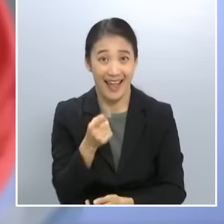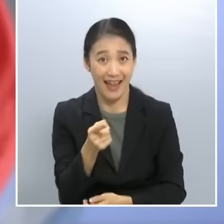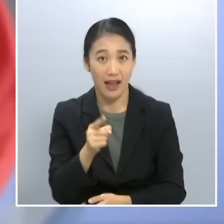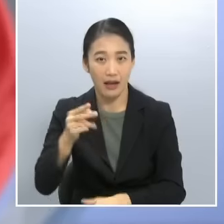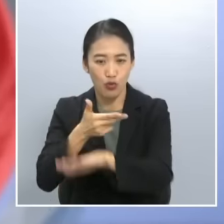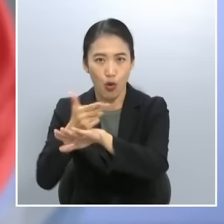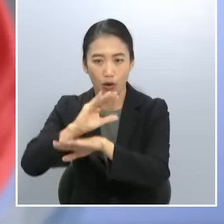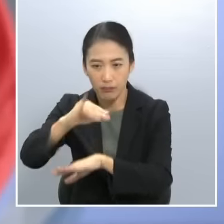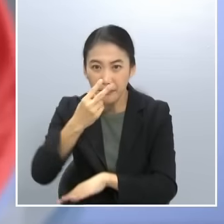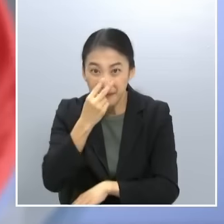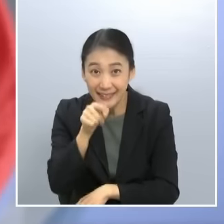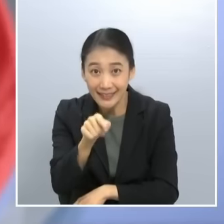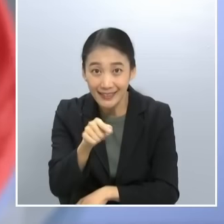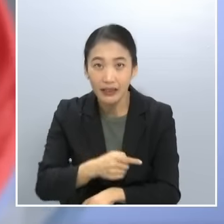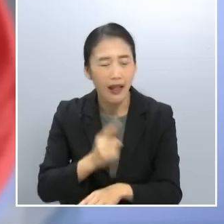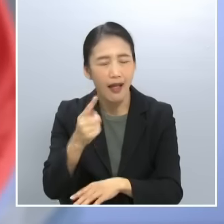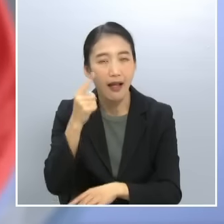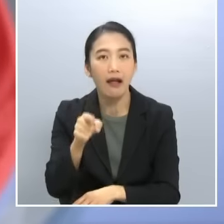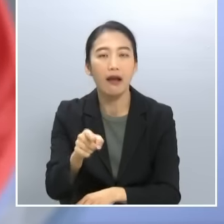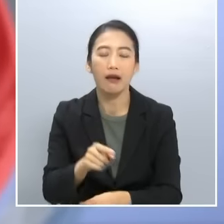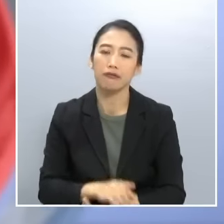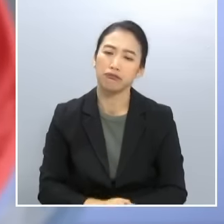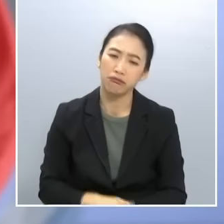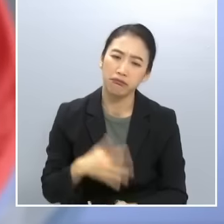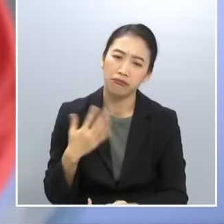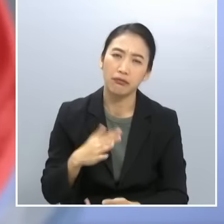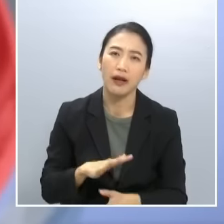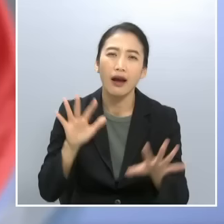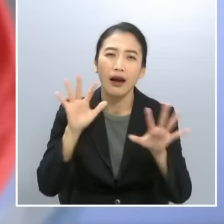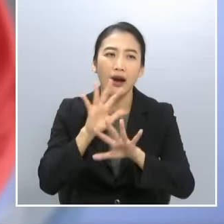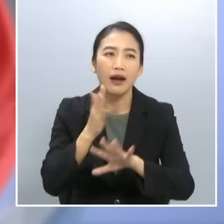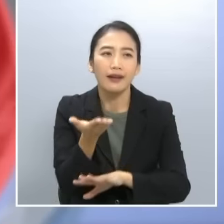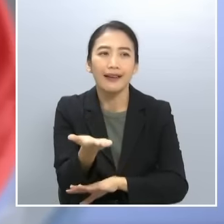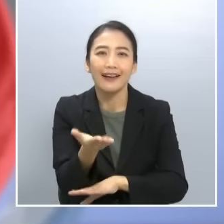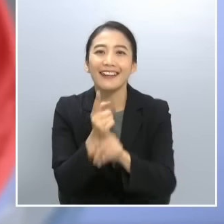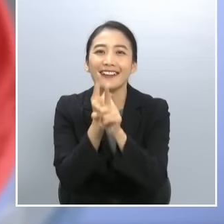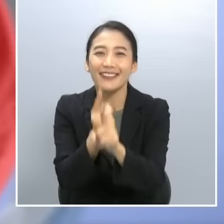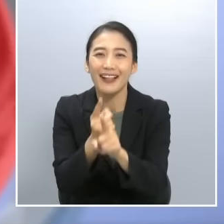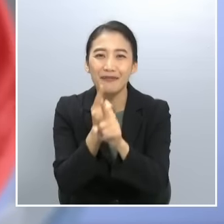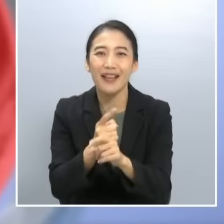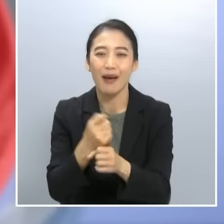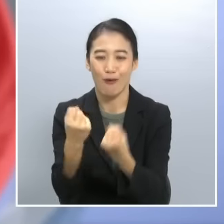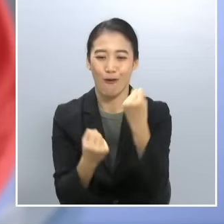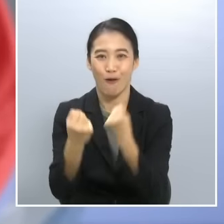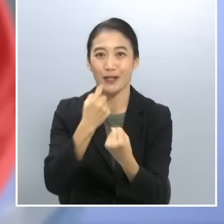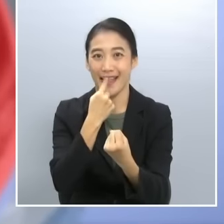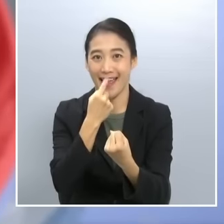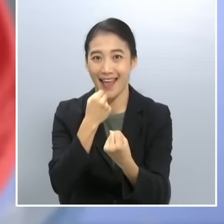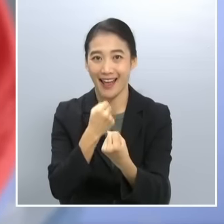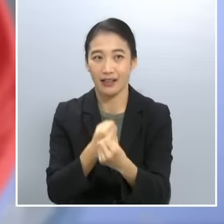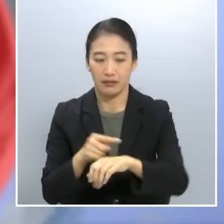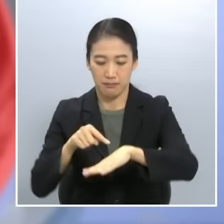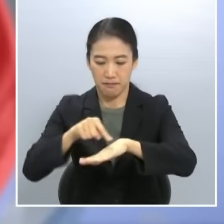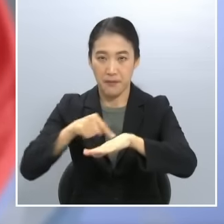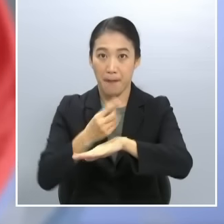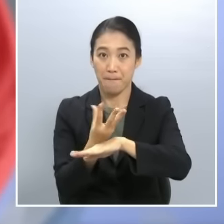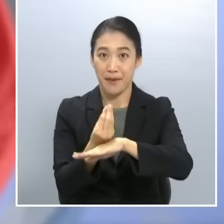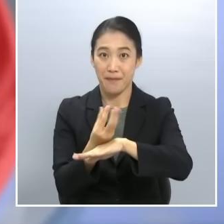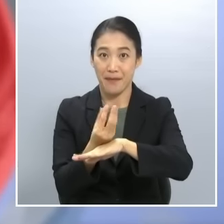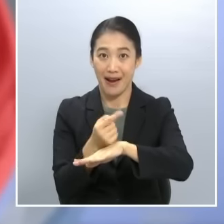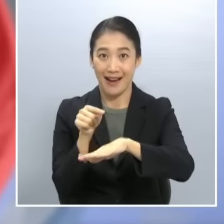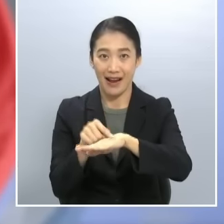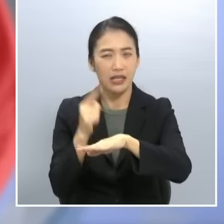ผู้ชมมันนี่ภาพอื่นเลยมันมีแค่ภาพเนี้ยมุมไปมุมไปอย่างงี้แล้วก็มุมกลับนะฮะหลังคามันเป็นเงาแบบทุกคนก็เลยบอกว่ามันคือ